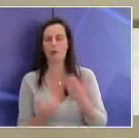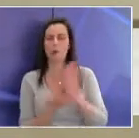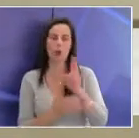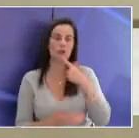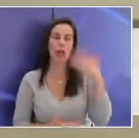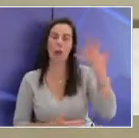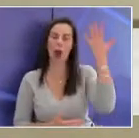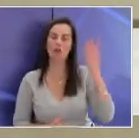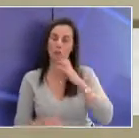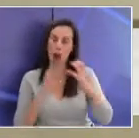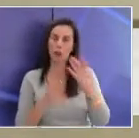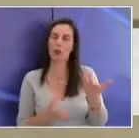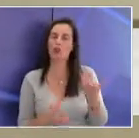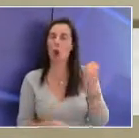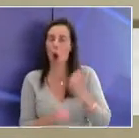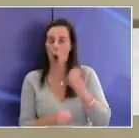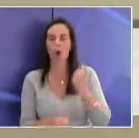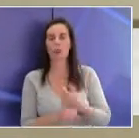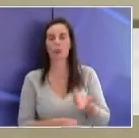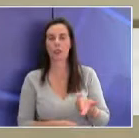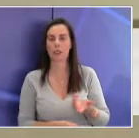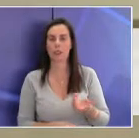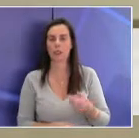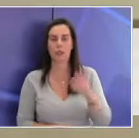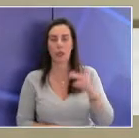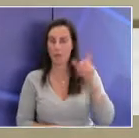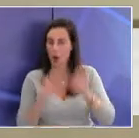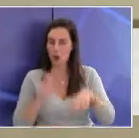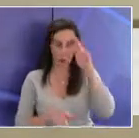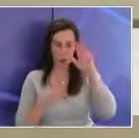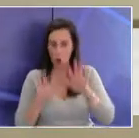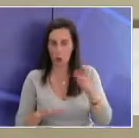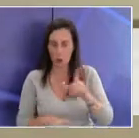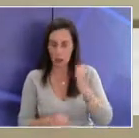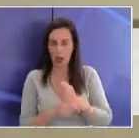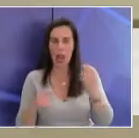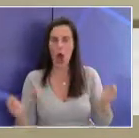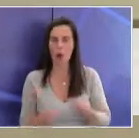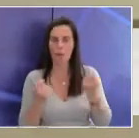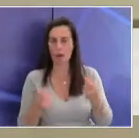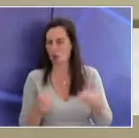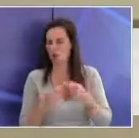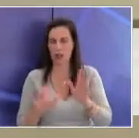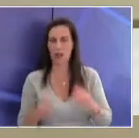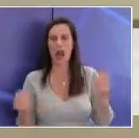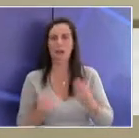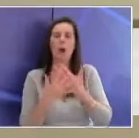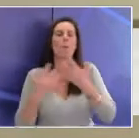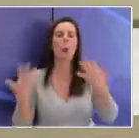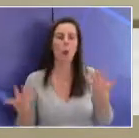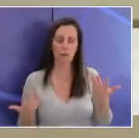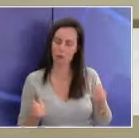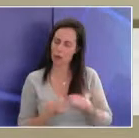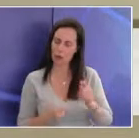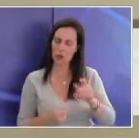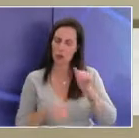שנים, התקשורת דשה בזה ובוחרי הליכוד שונאים את זה, אין שום צריך לעשות קמפיין בקרב בוחרי הליכוד על העניין הזה. הדברים ברורים מבחינת